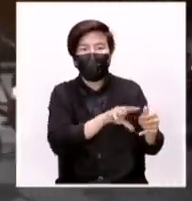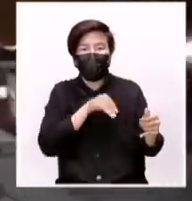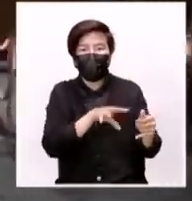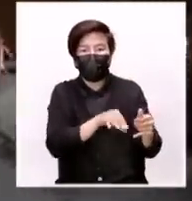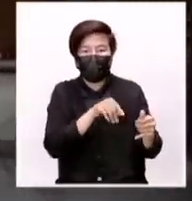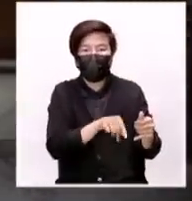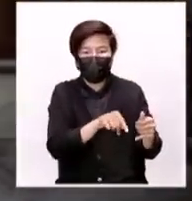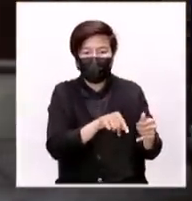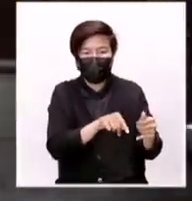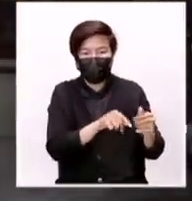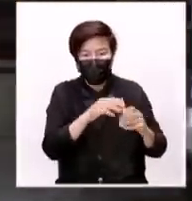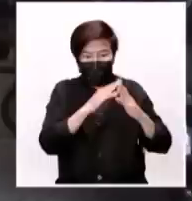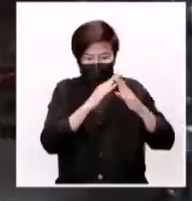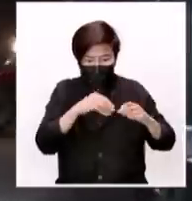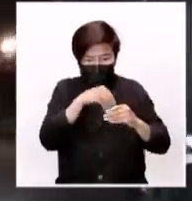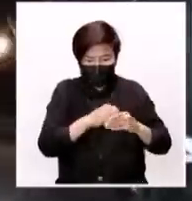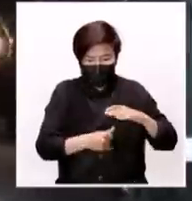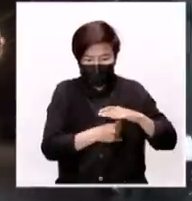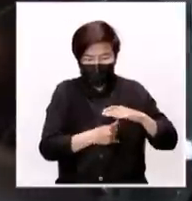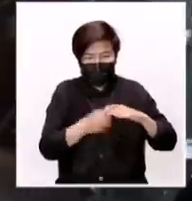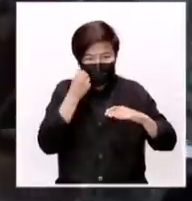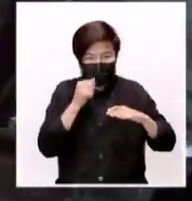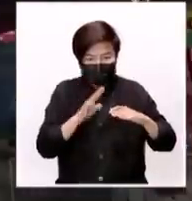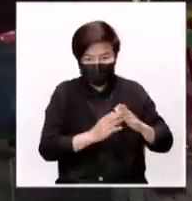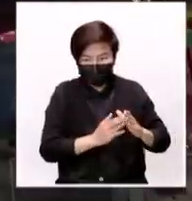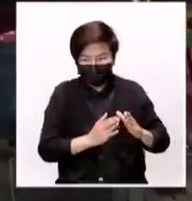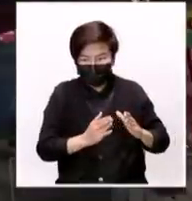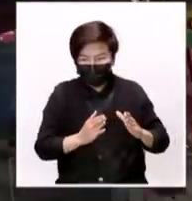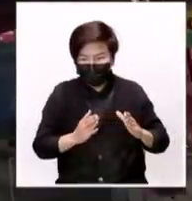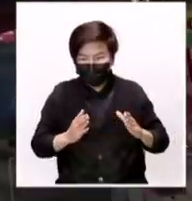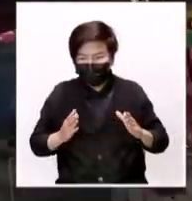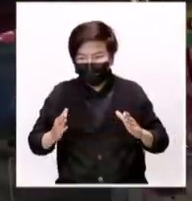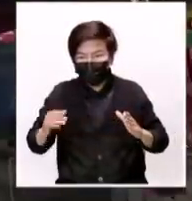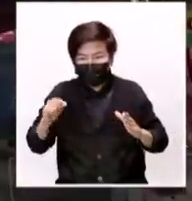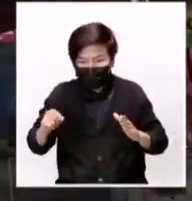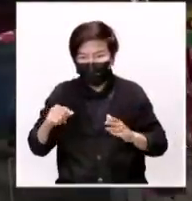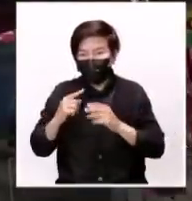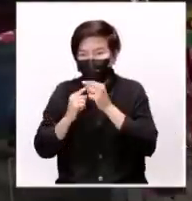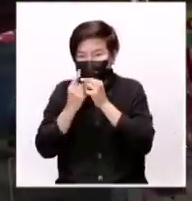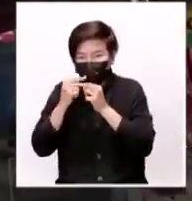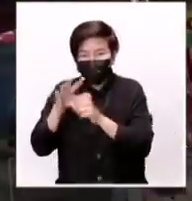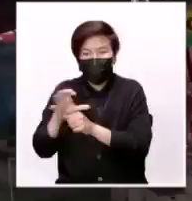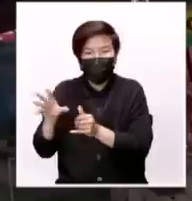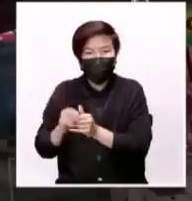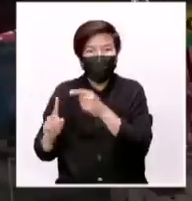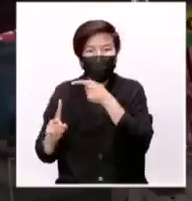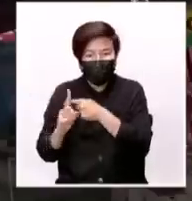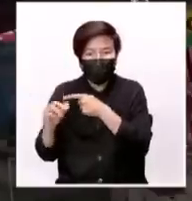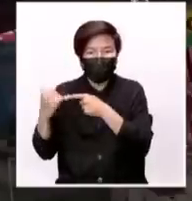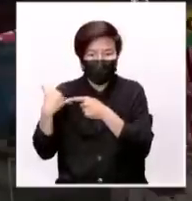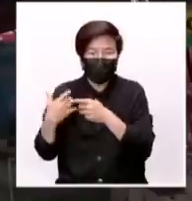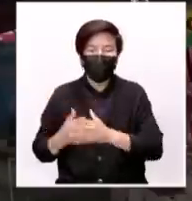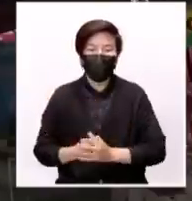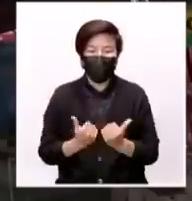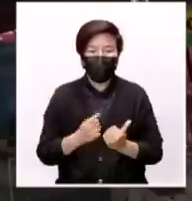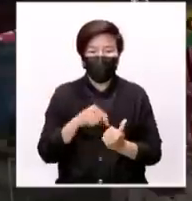พอผ่านมาตรการกักตัวไป14วันแล้วมีผลตรวจกี่ครั้งก็เป็นลบนะคะพอผ่าน14วันปรากฏออกมาปุ๊บเนี่ยติดเชื้อซะงั้นนะคะก็เลยทําให้มี